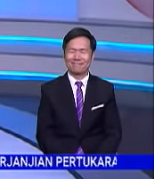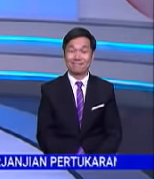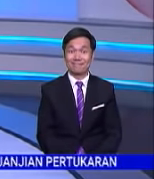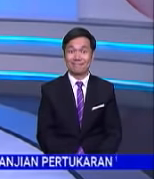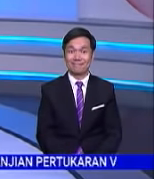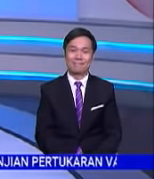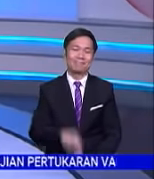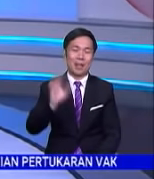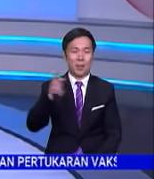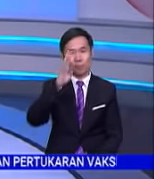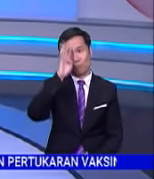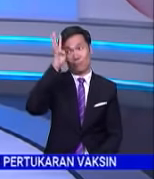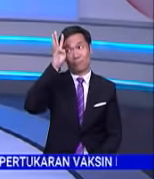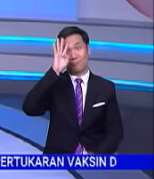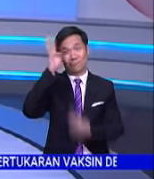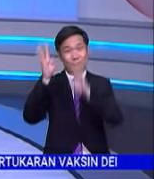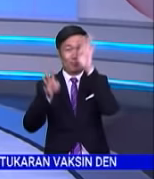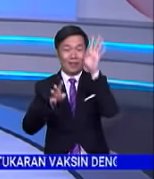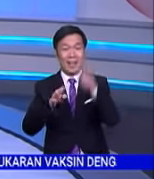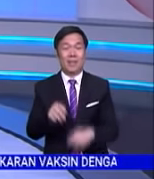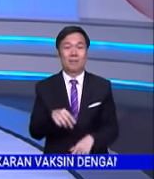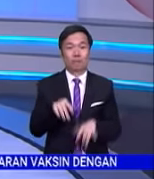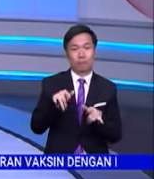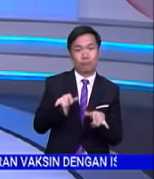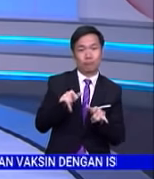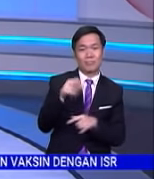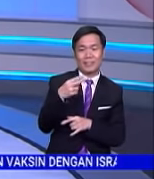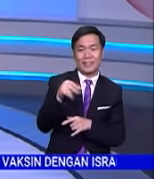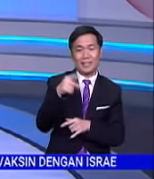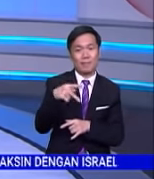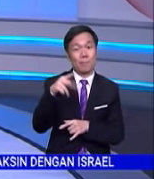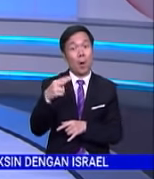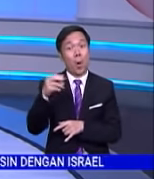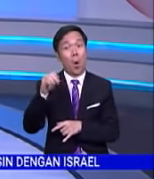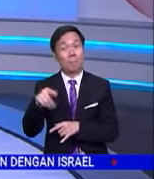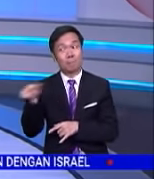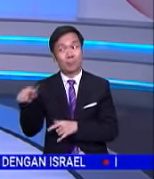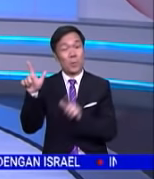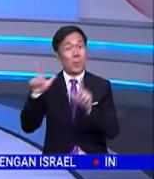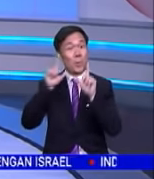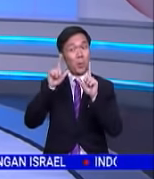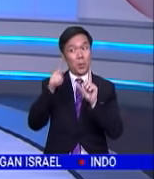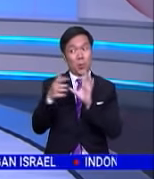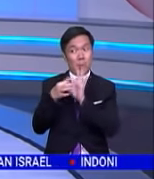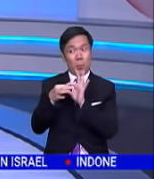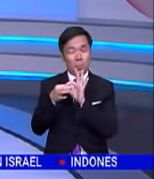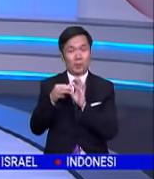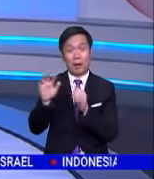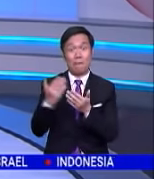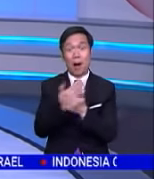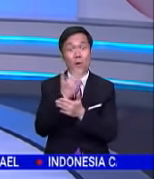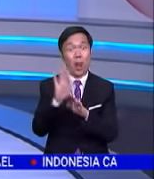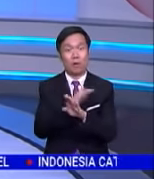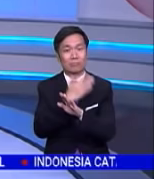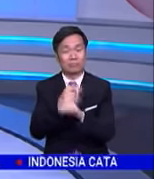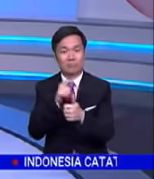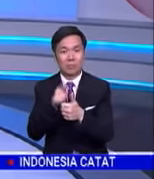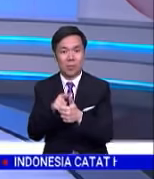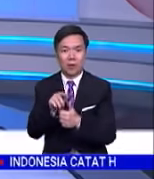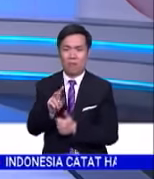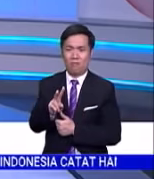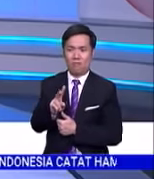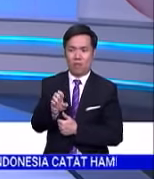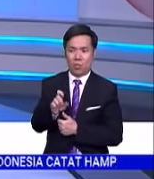Lagi karya unik penggiat seni genre hip-hop. Kali ini 4 nama yang tidak asing lagi bergabung tampil dengan lagu baru mereka,